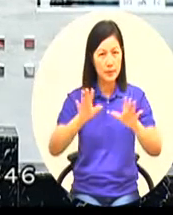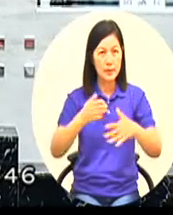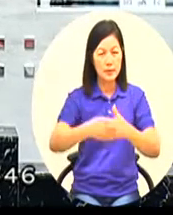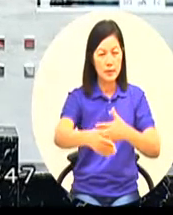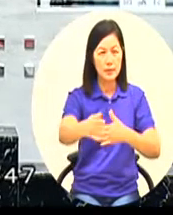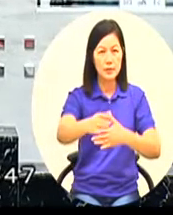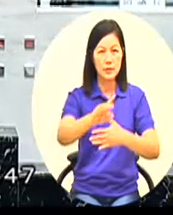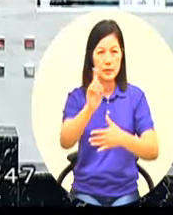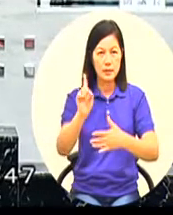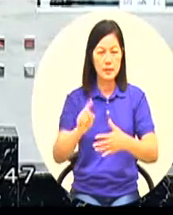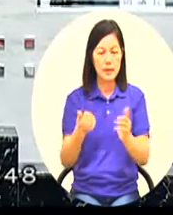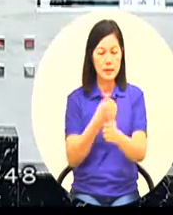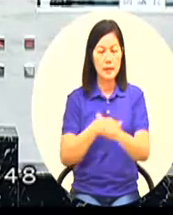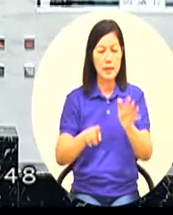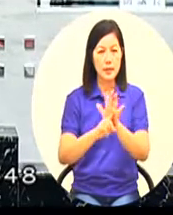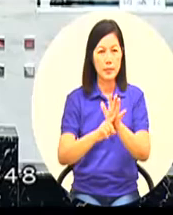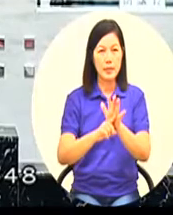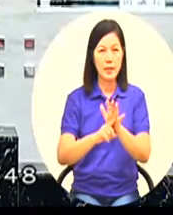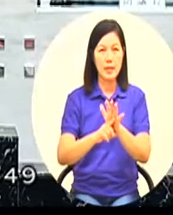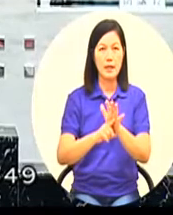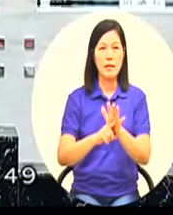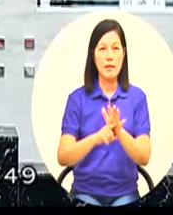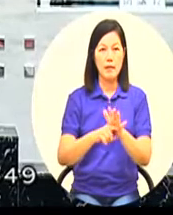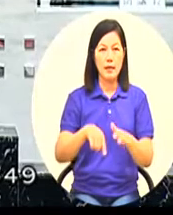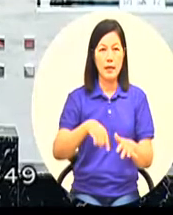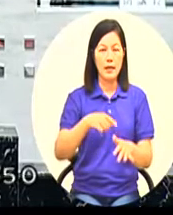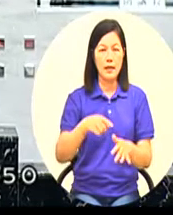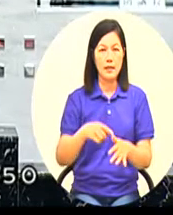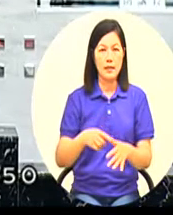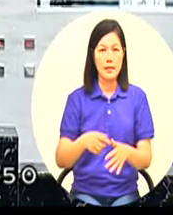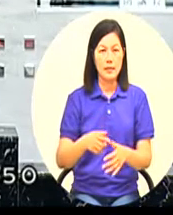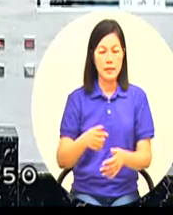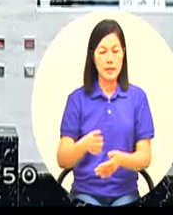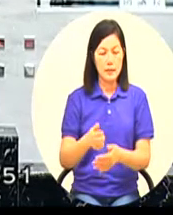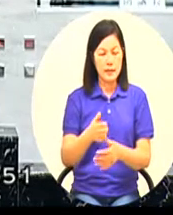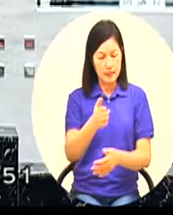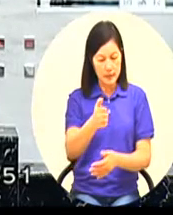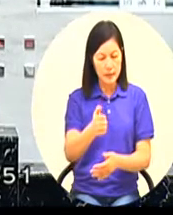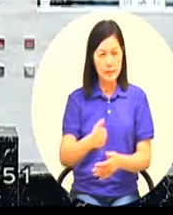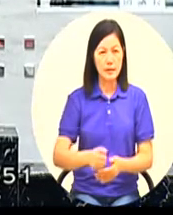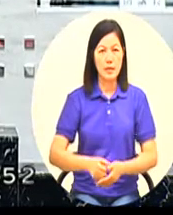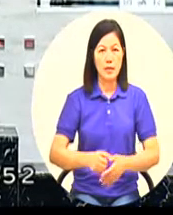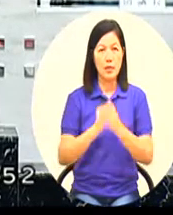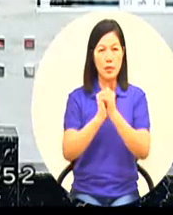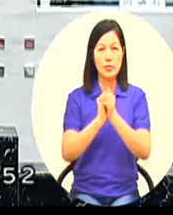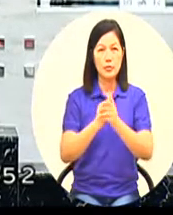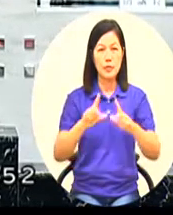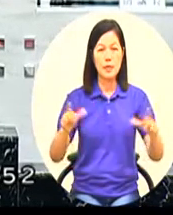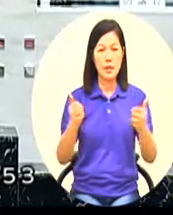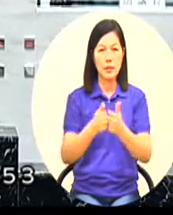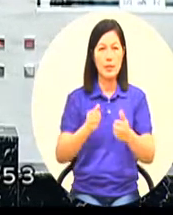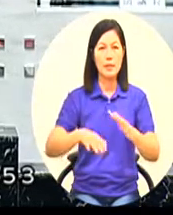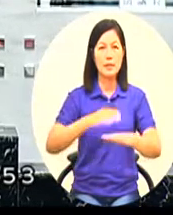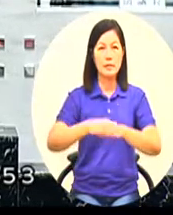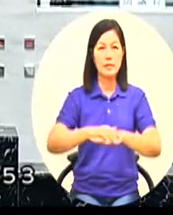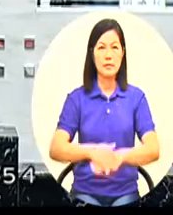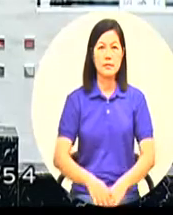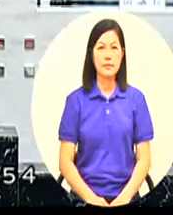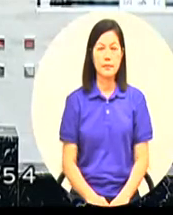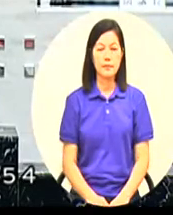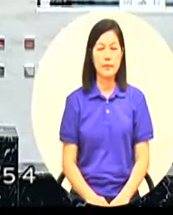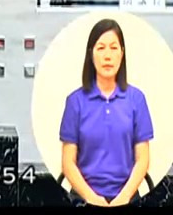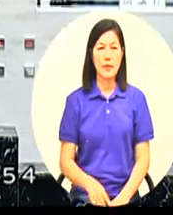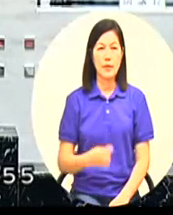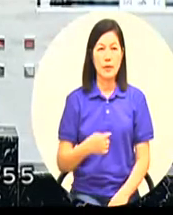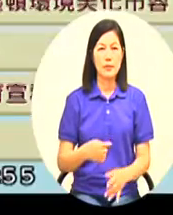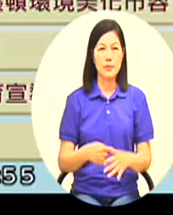们全体的同仁向贵会致上最诚挚的一个贺意哈，并祝大会圆满成功。以下就本局的相